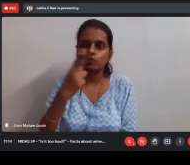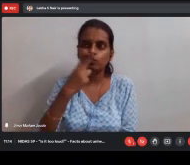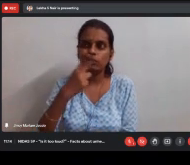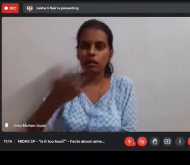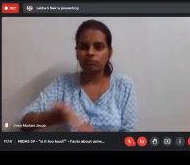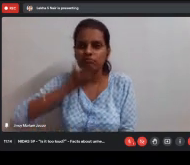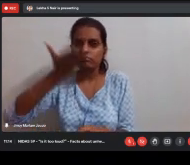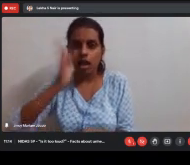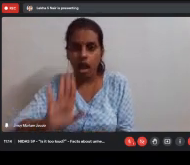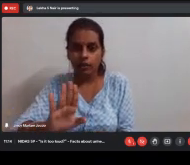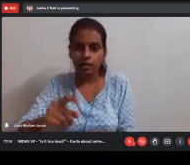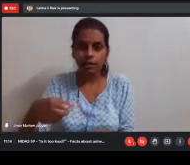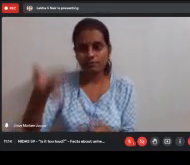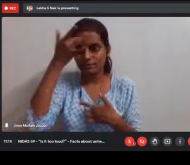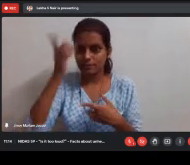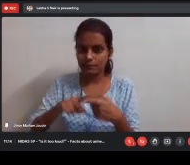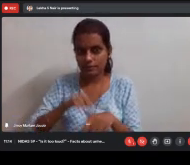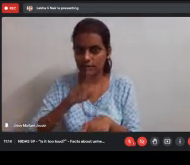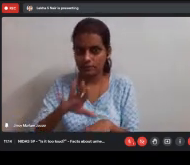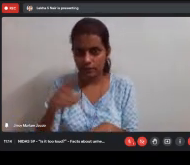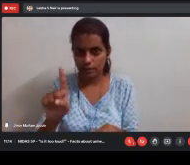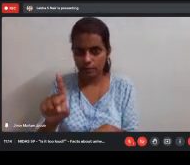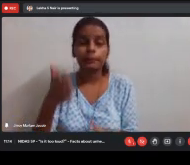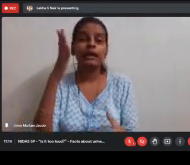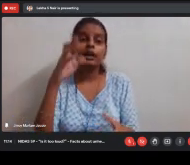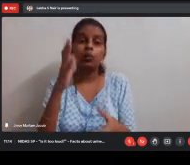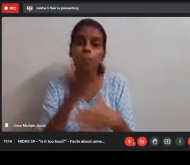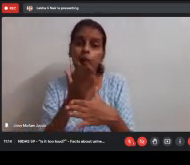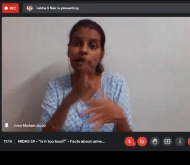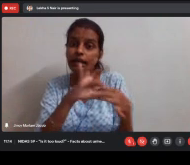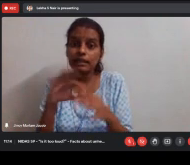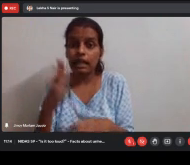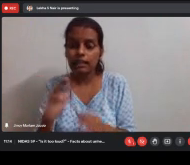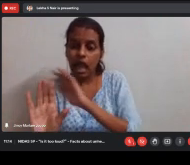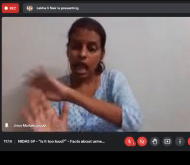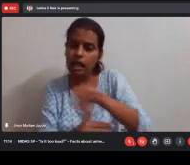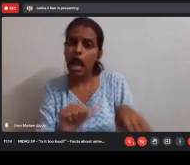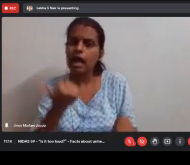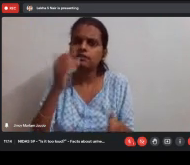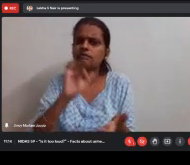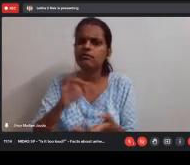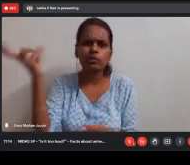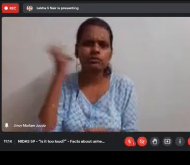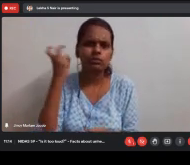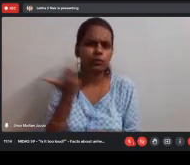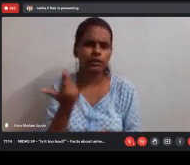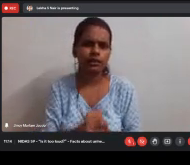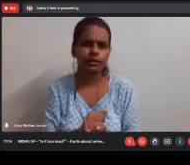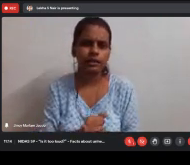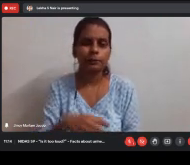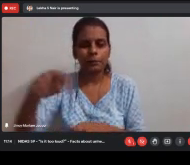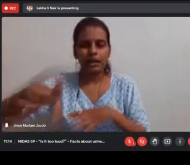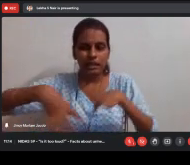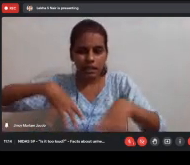വേണമെങ്കിൽ നമുക്ക് പറയാം. നമ്മൾ ഈ പറയുന്നത് പോലെ പുകവലിക്കുന്നവർക്കും രോഗമുണ്ടാകും, ഇനി ഒരാൾ പുകവലിക്കുമ്പോൾ അത്